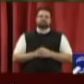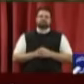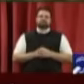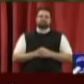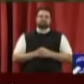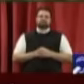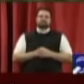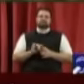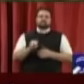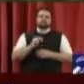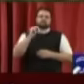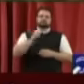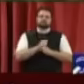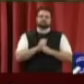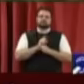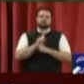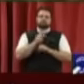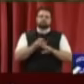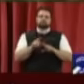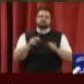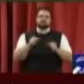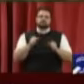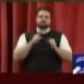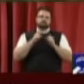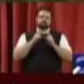ajunge să facă lucruri mult mai tragice.